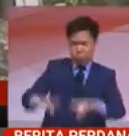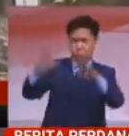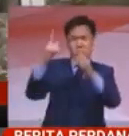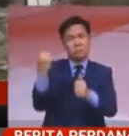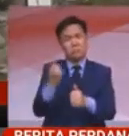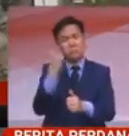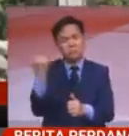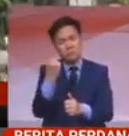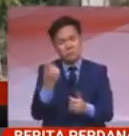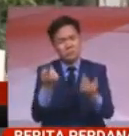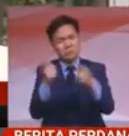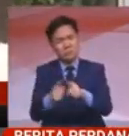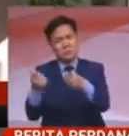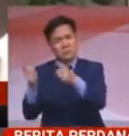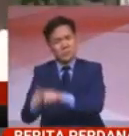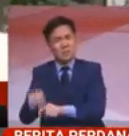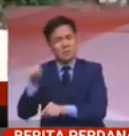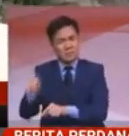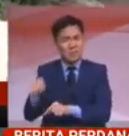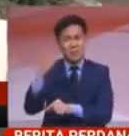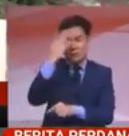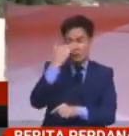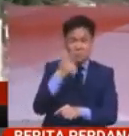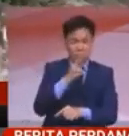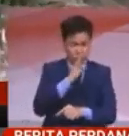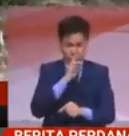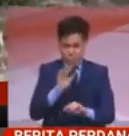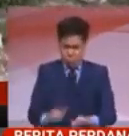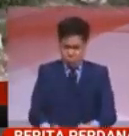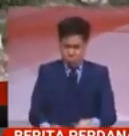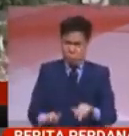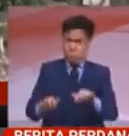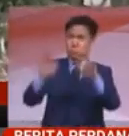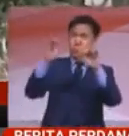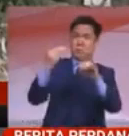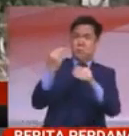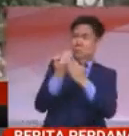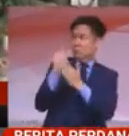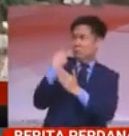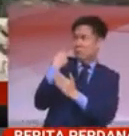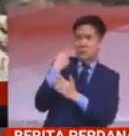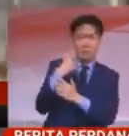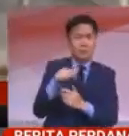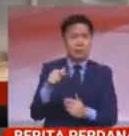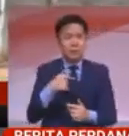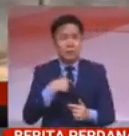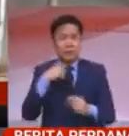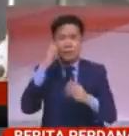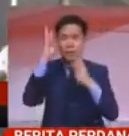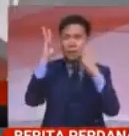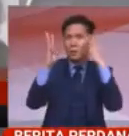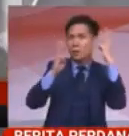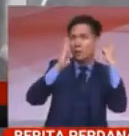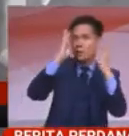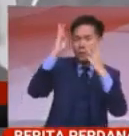berlaku, namun paras yang luar biasa dalam kejadian terbaru menyebabkan mereka kembali resah.